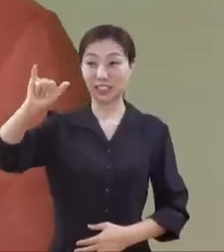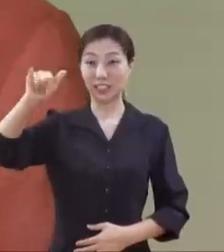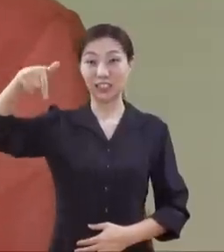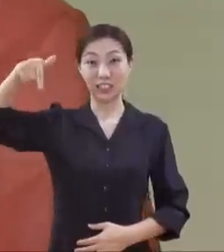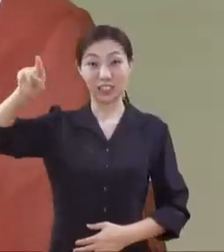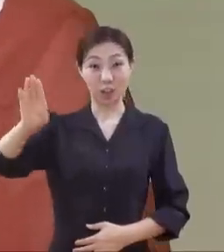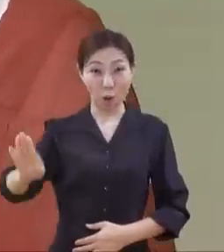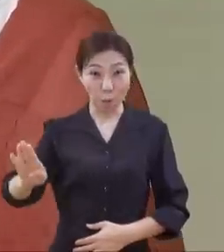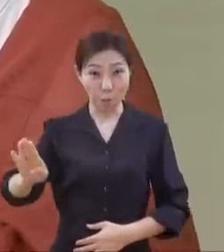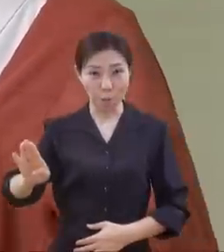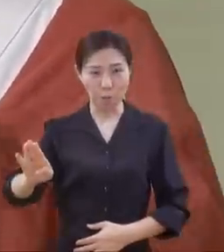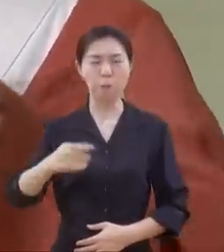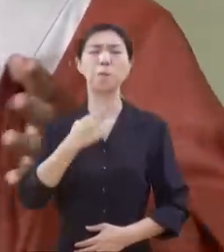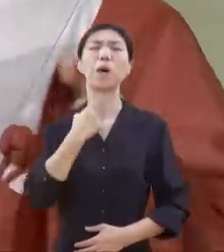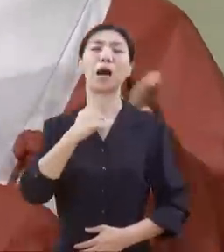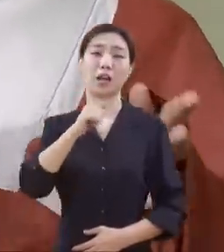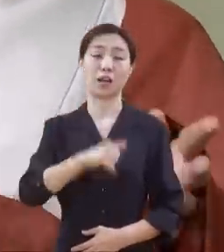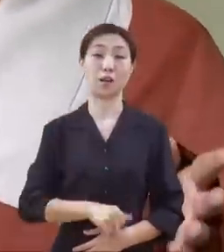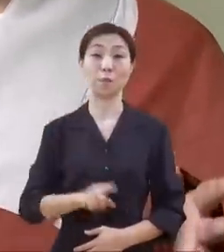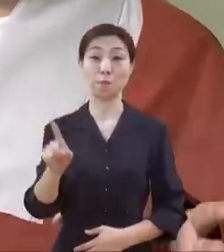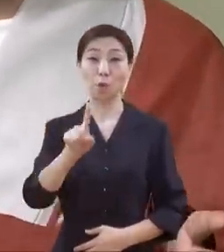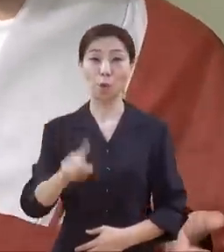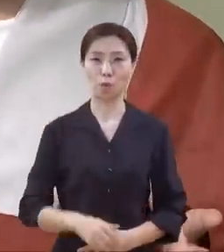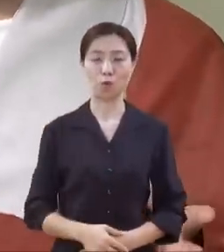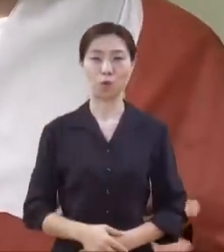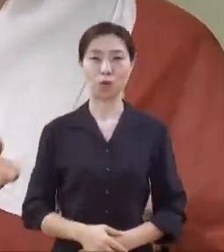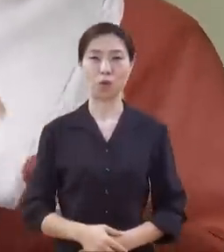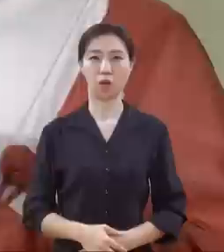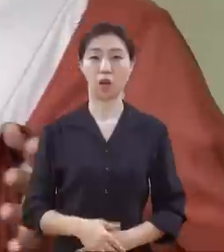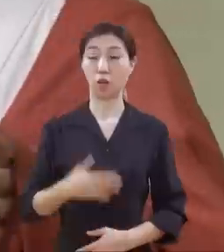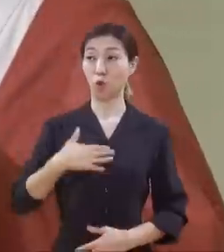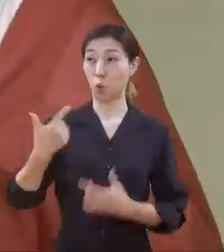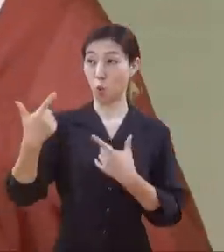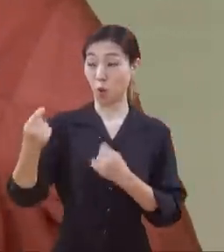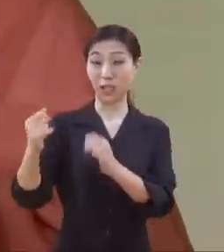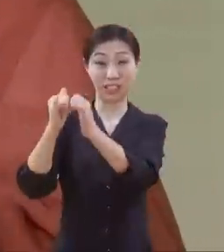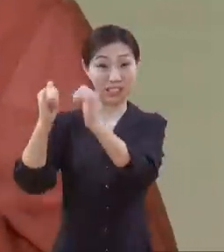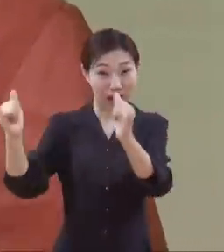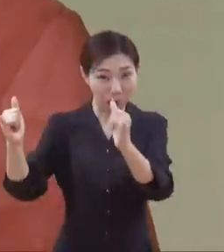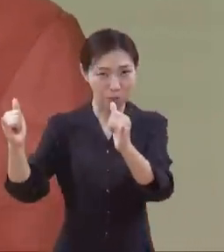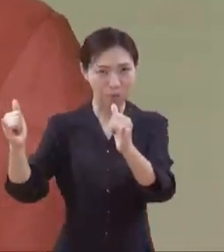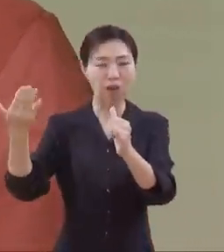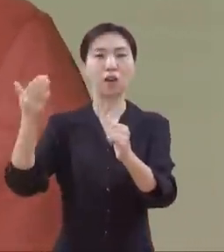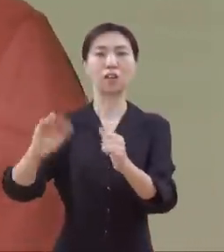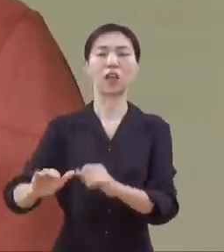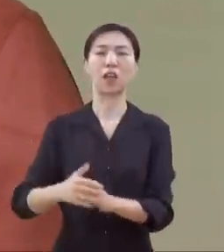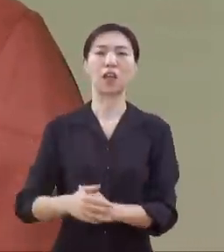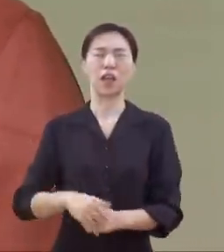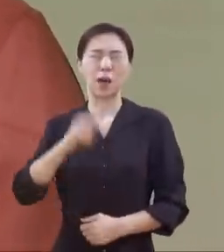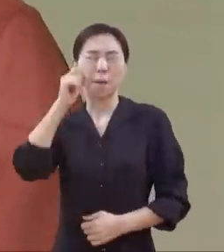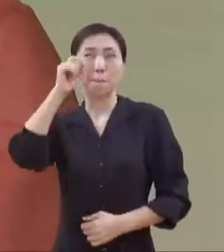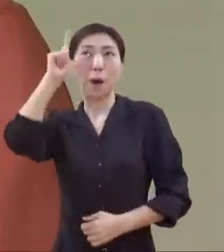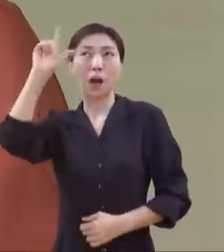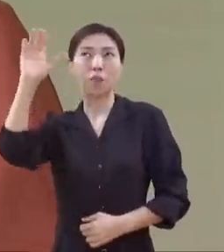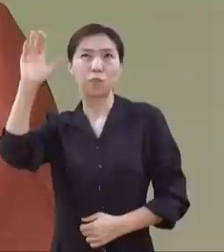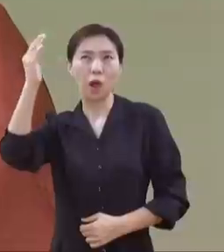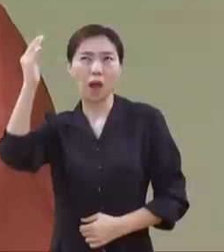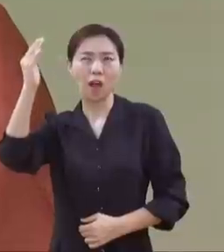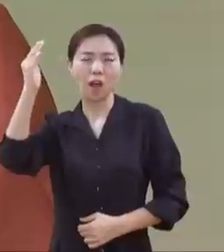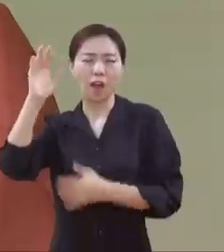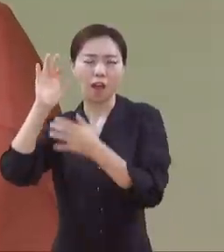중생이었지만 지금의 저 위대한 부처님이 되시기까지 삼아승직업